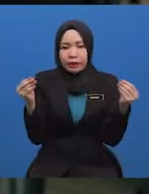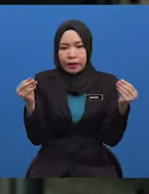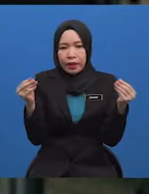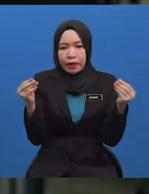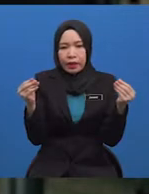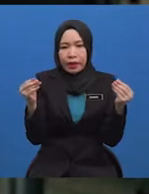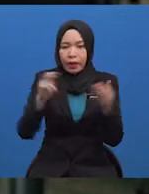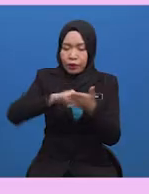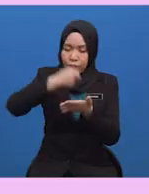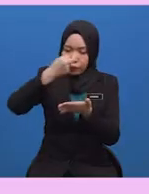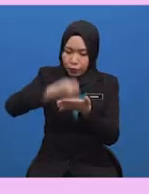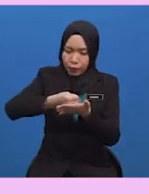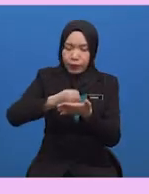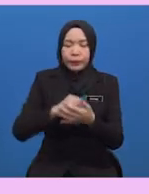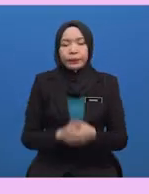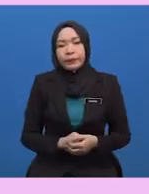runtuh.